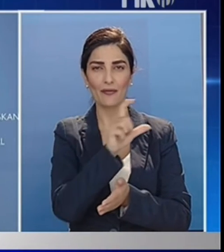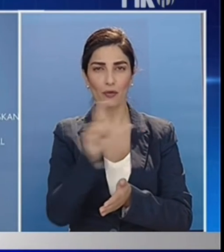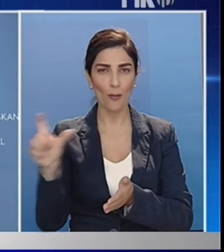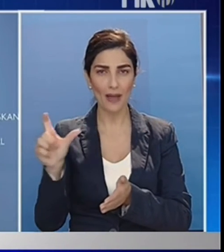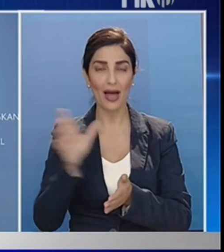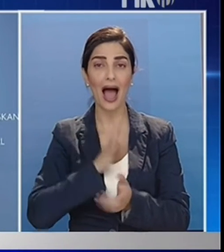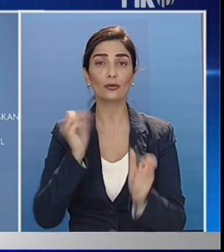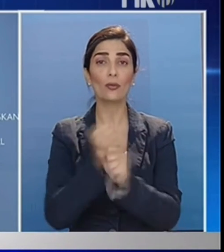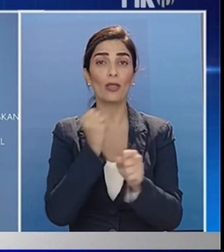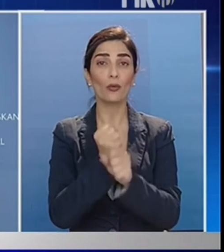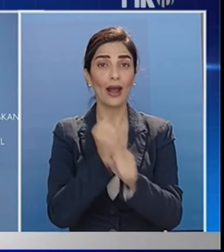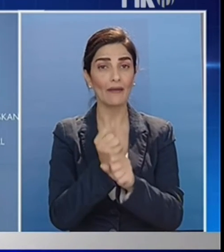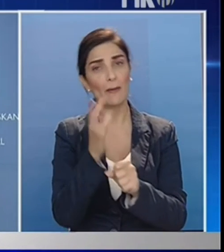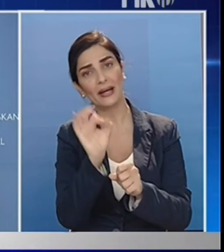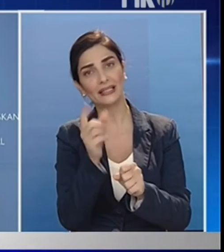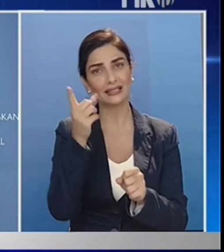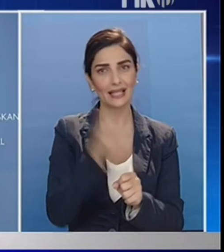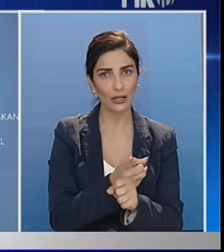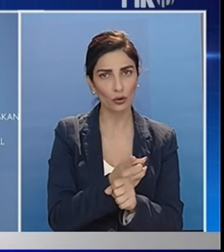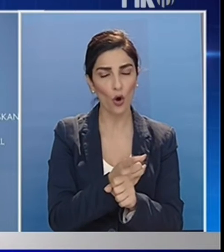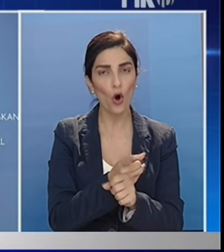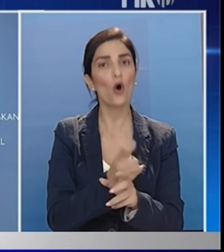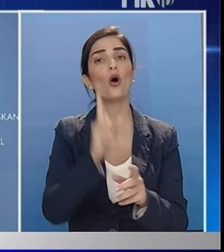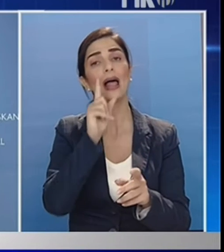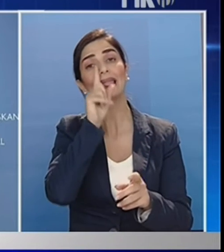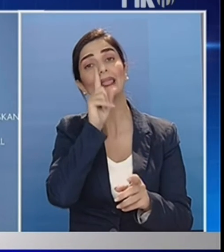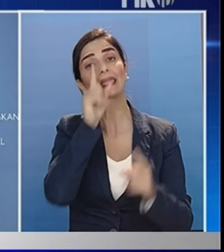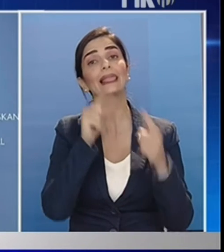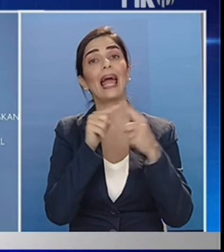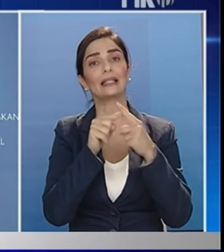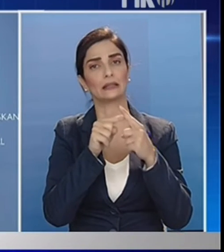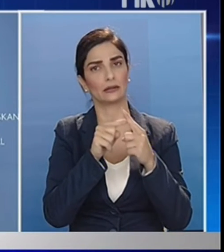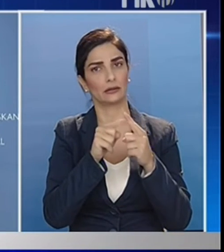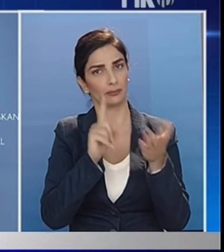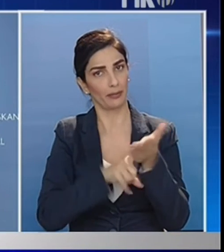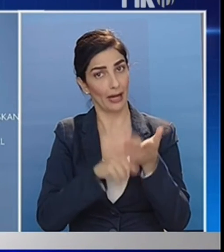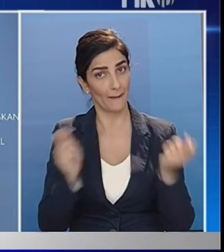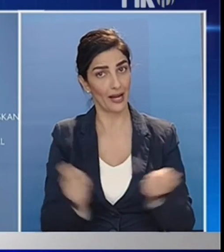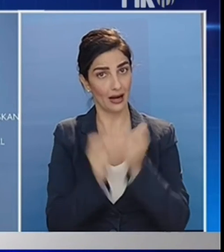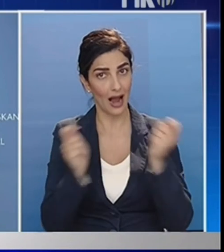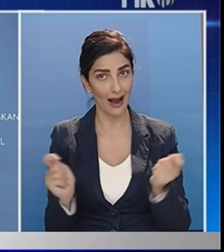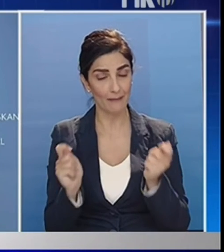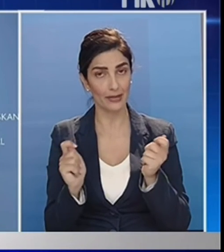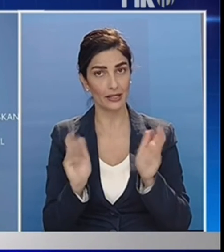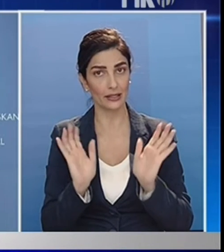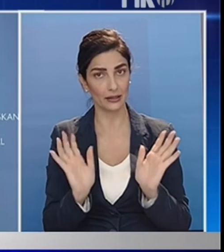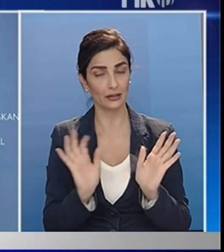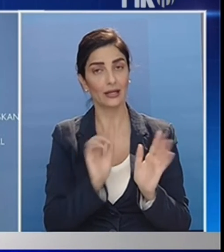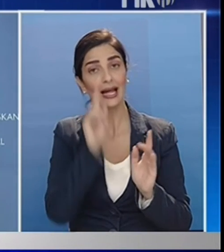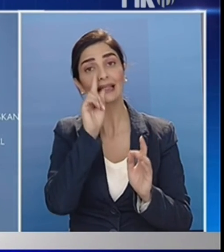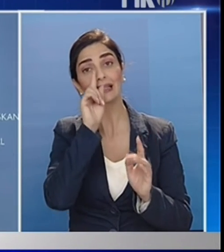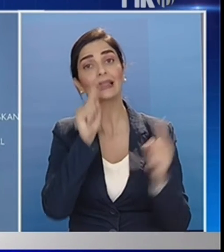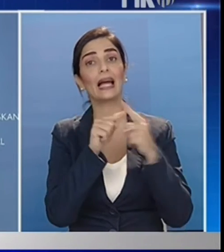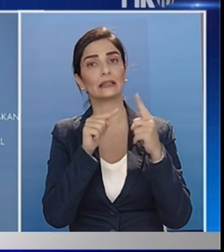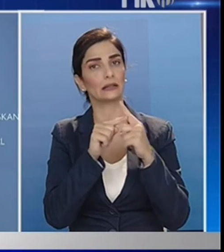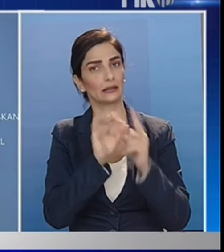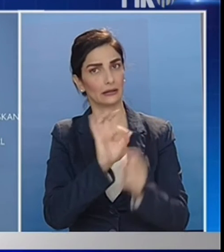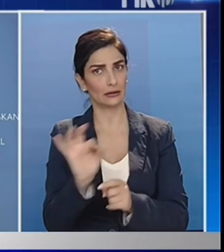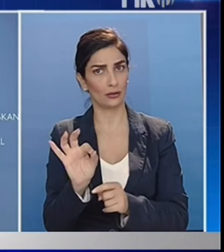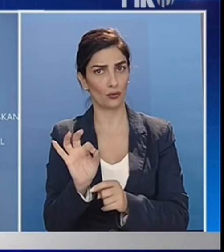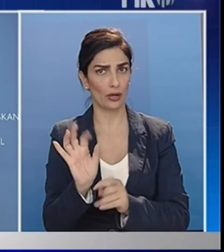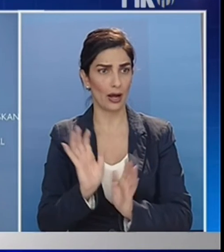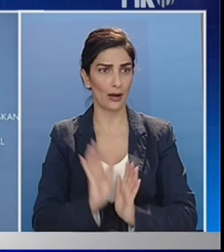των εργοδοτουμένων. Νοείται ότι επιχειρήσεις ή υπηρεσίες που θα έχουν φυσική παρουσία μέχρι 5 άτομα, η ενέργεια